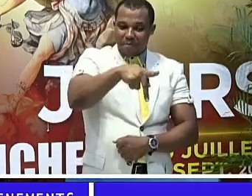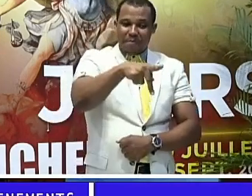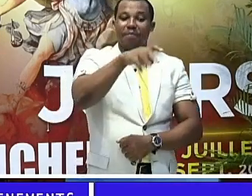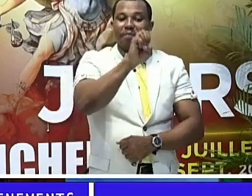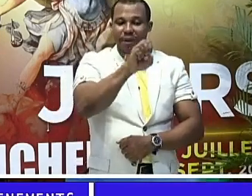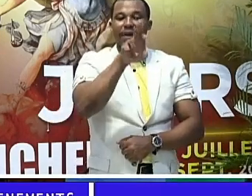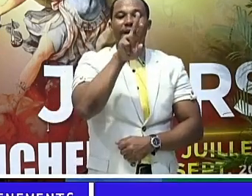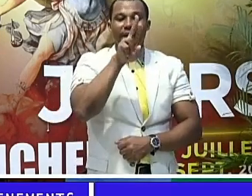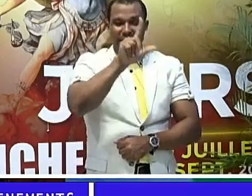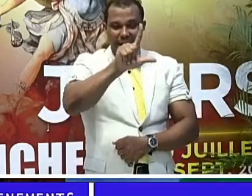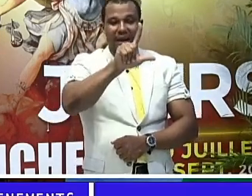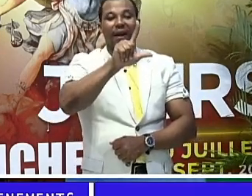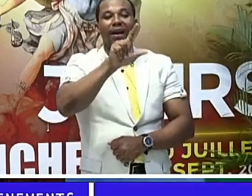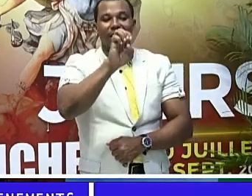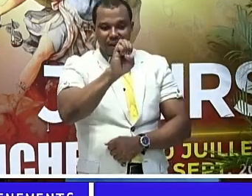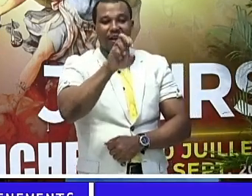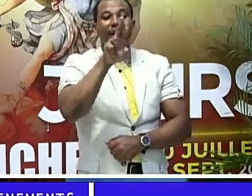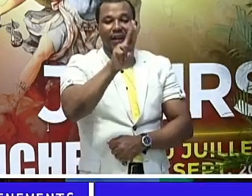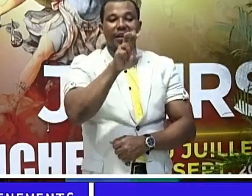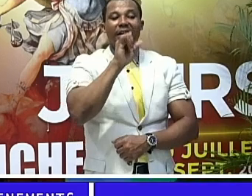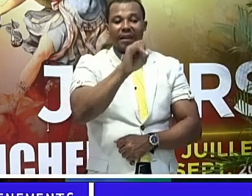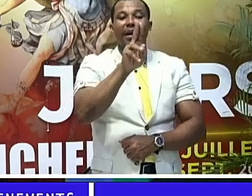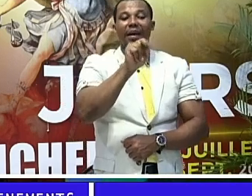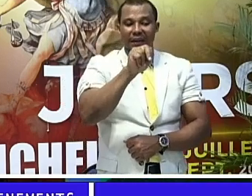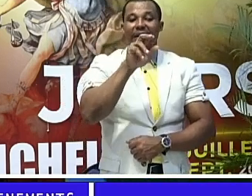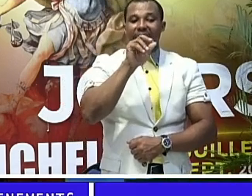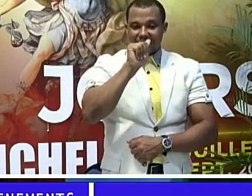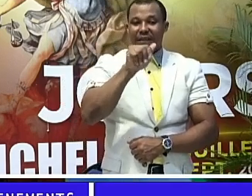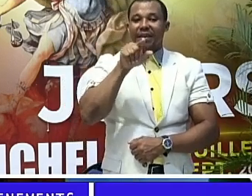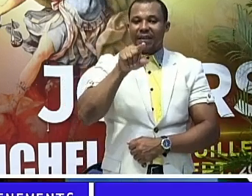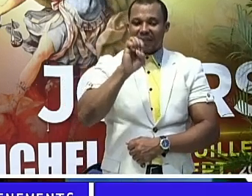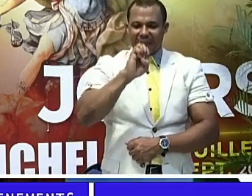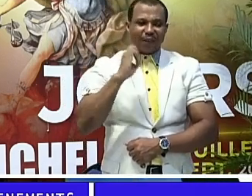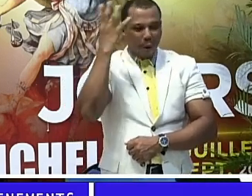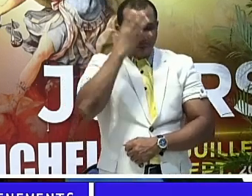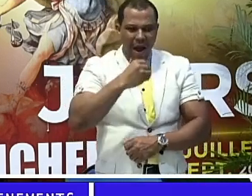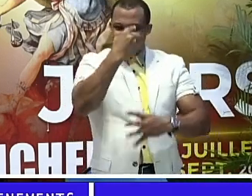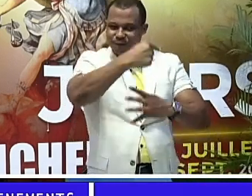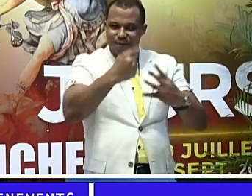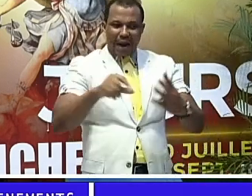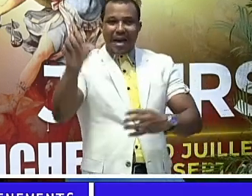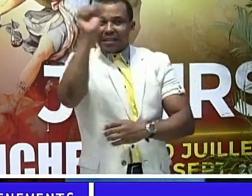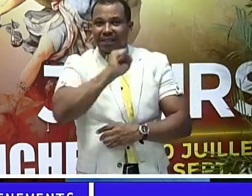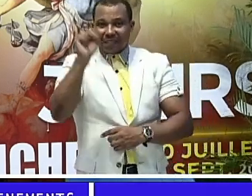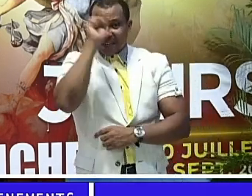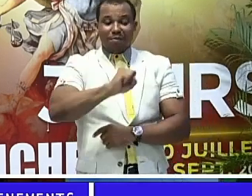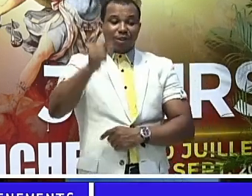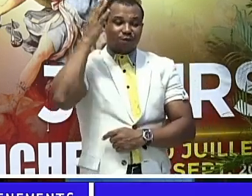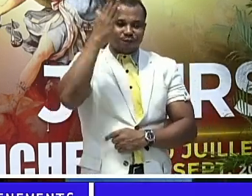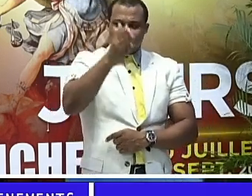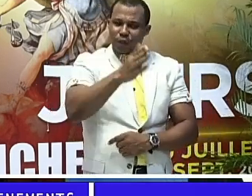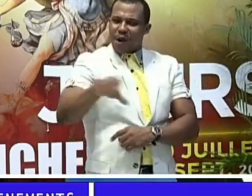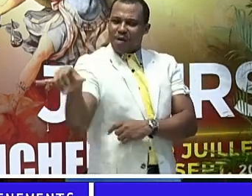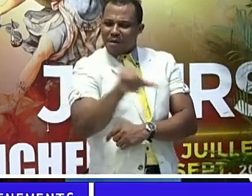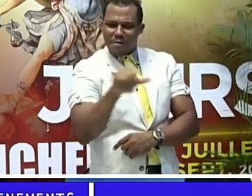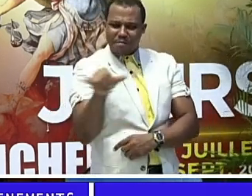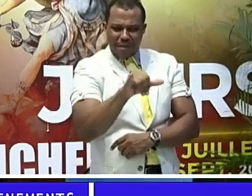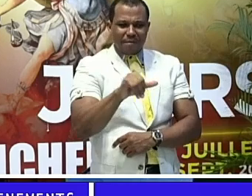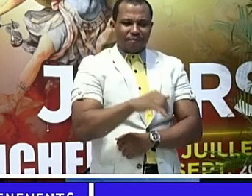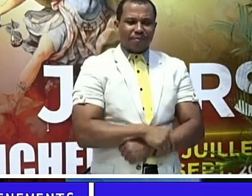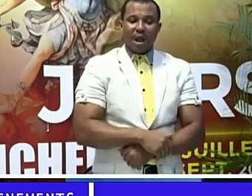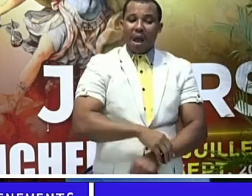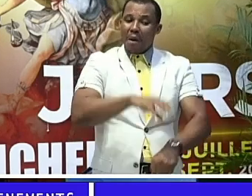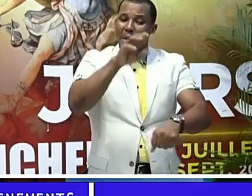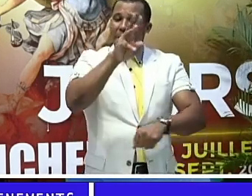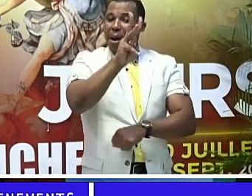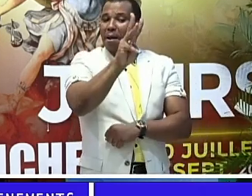sautons là, nous montons la grotte. Samedi, pirette. Après, on finit faire la messe là à 7 heures. Après ça, nous